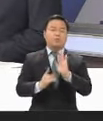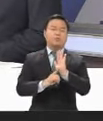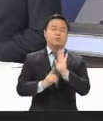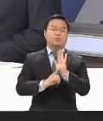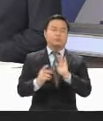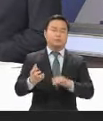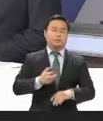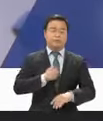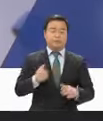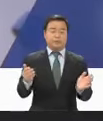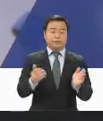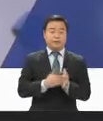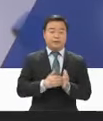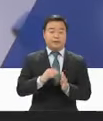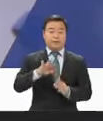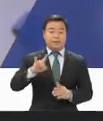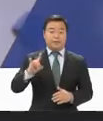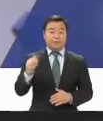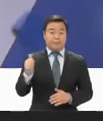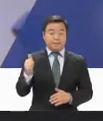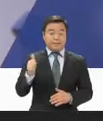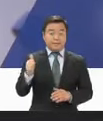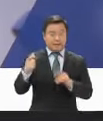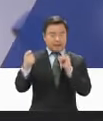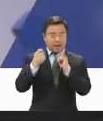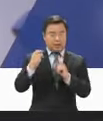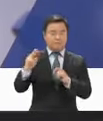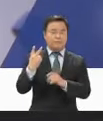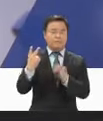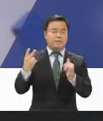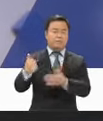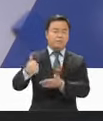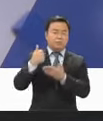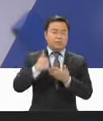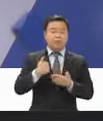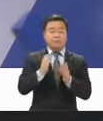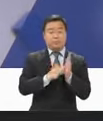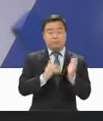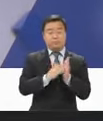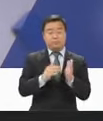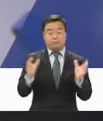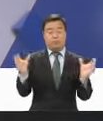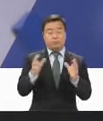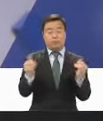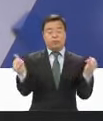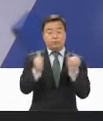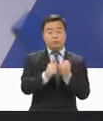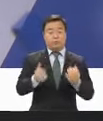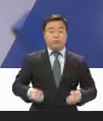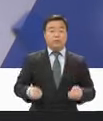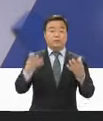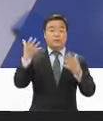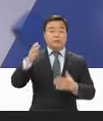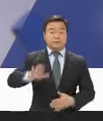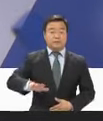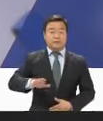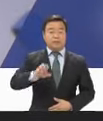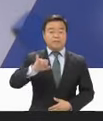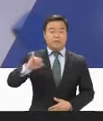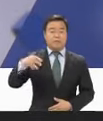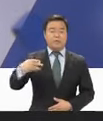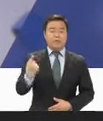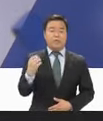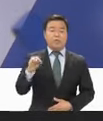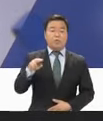있죠. 배영준 씨가 지인 한 200명만 초대해서 비공개로 조촐하게 결혼식을 했는데 피로 연중의 한 장면을